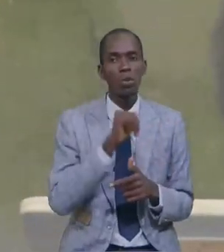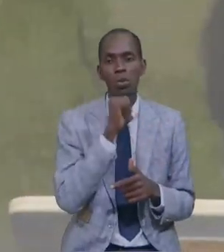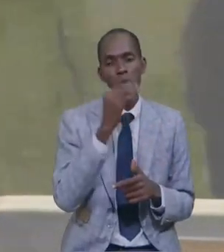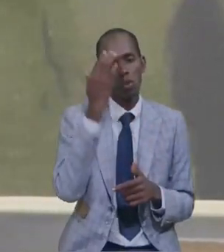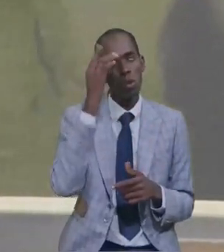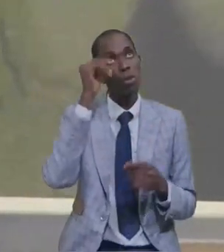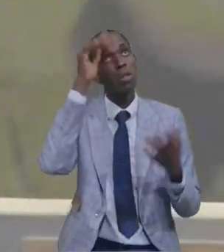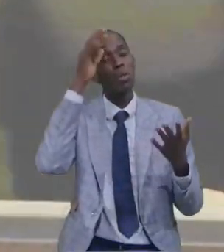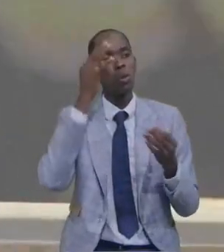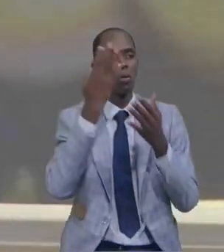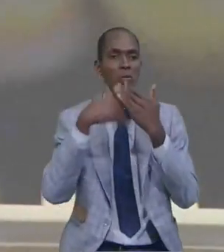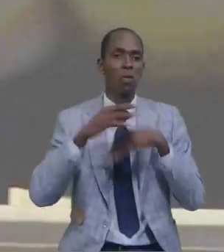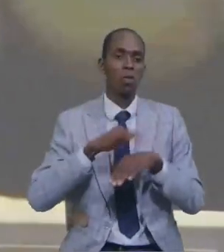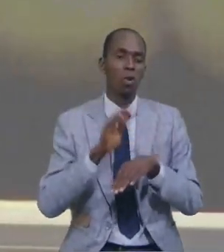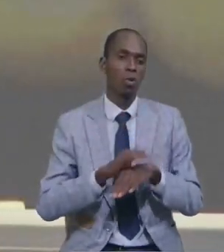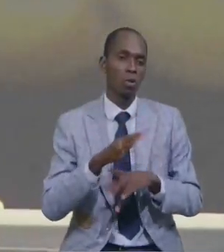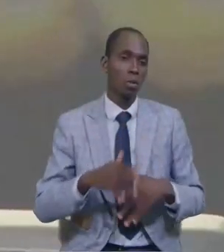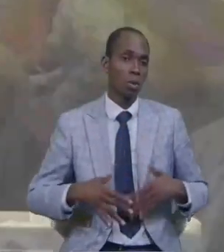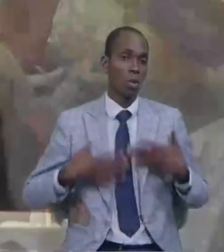Actes chapitre 16,